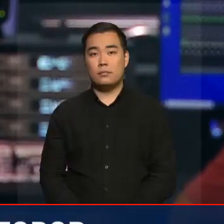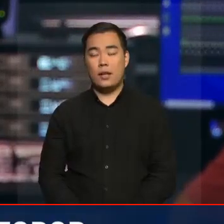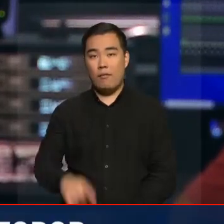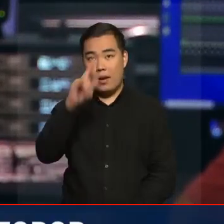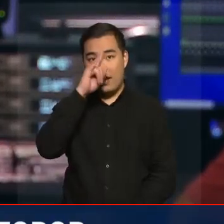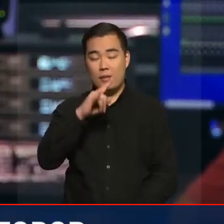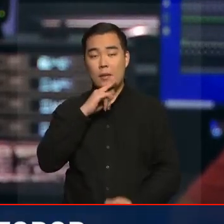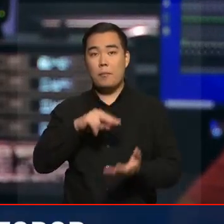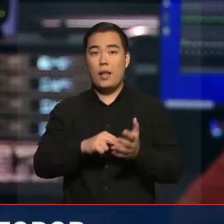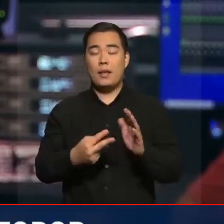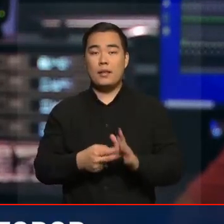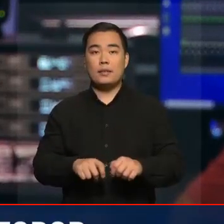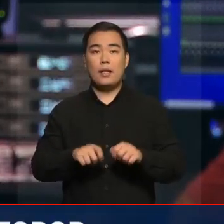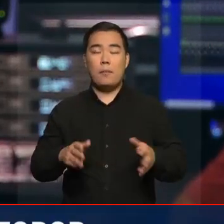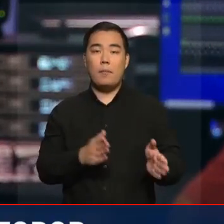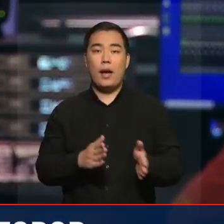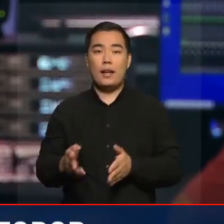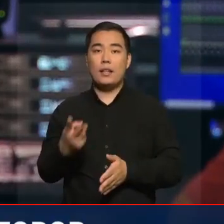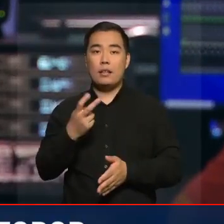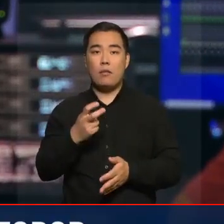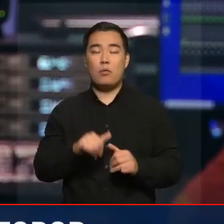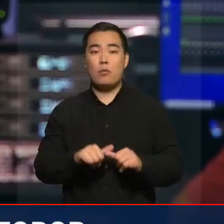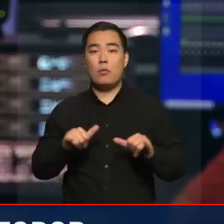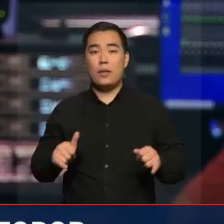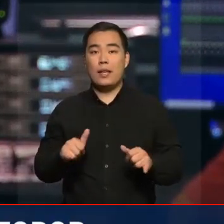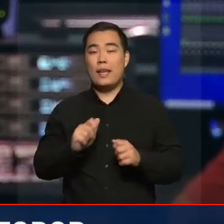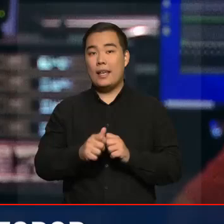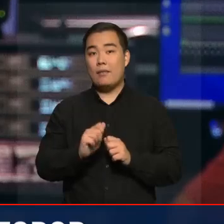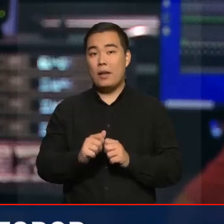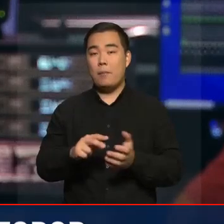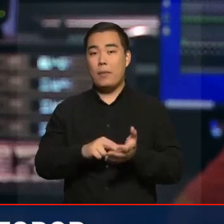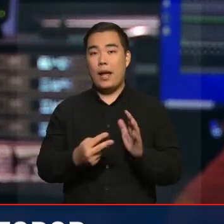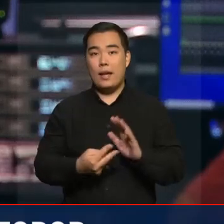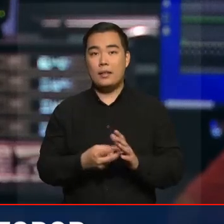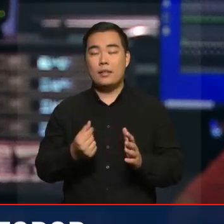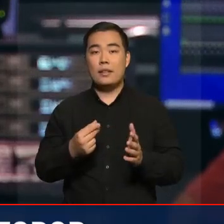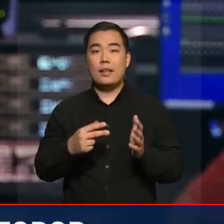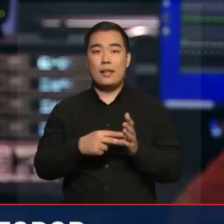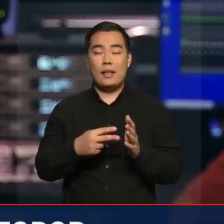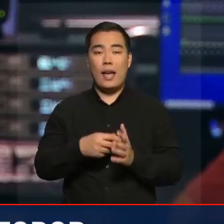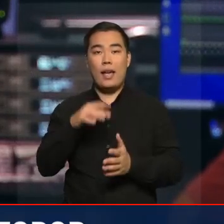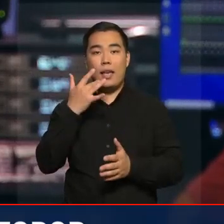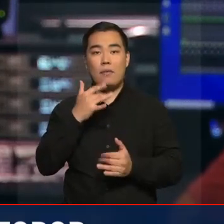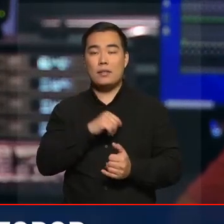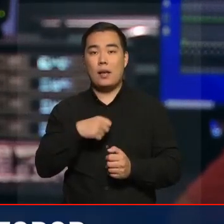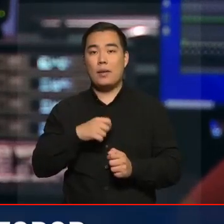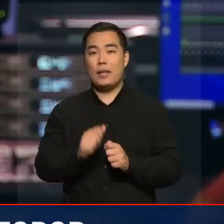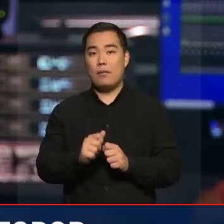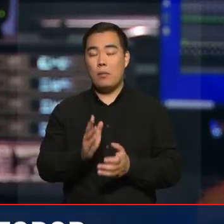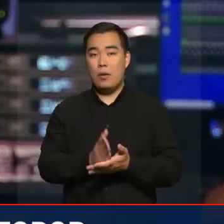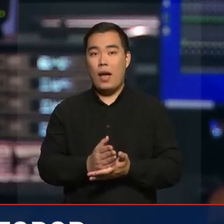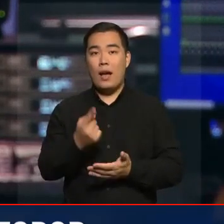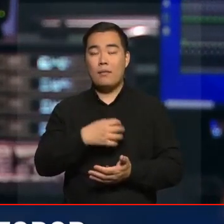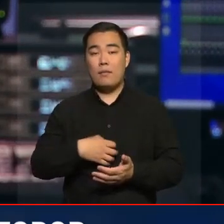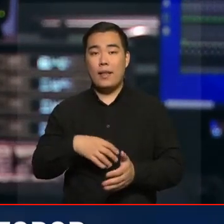в Казахстане планируют реализовать порядка 200 крупных инфраструктурных проектов за счёт иностранных инвестиций